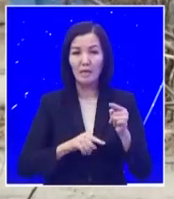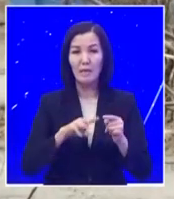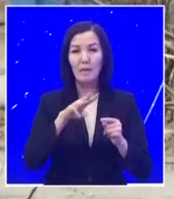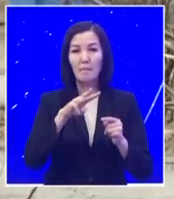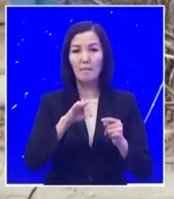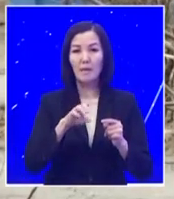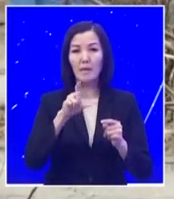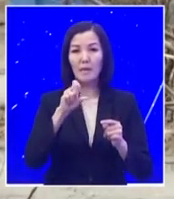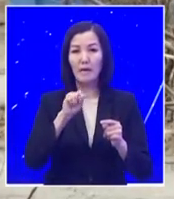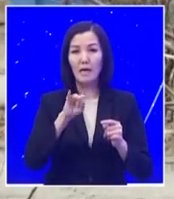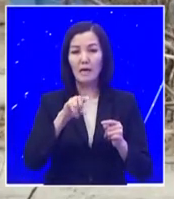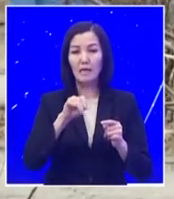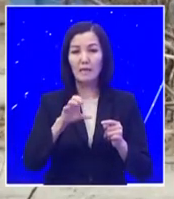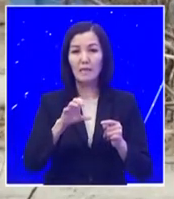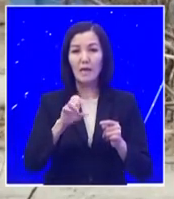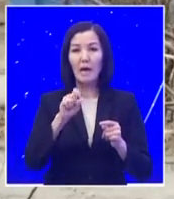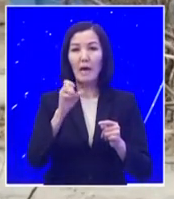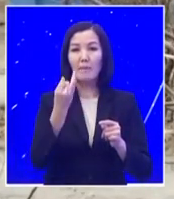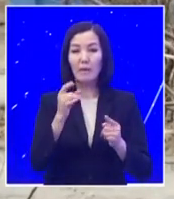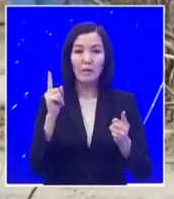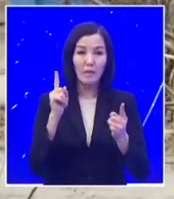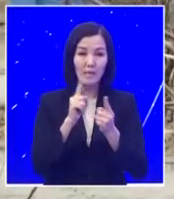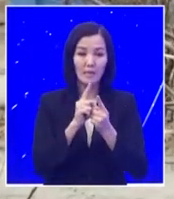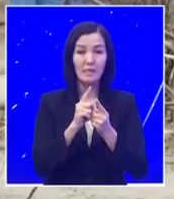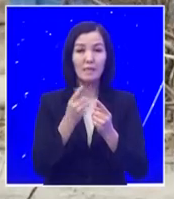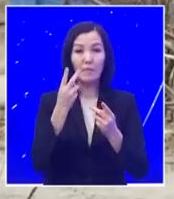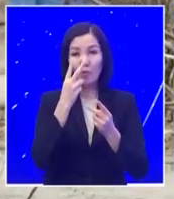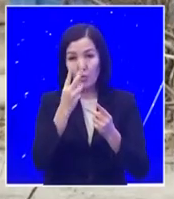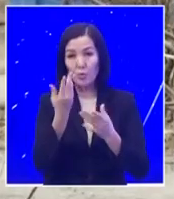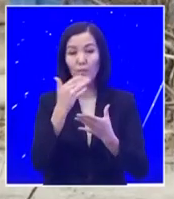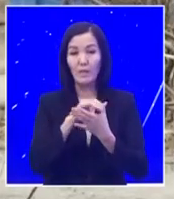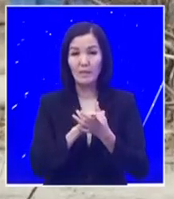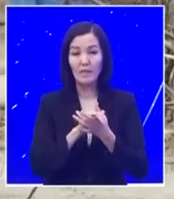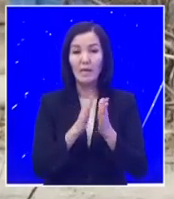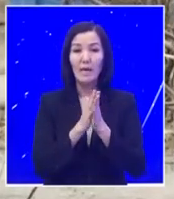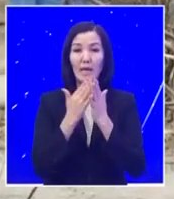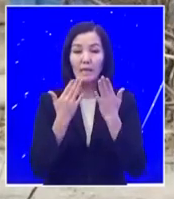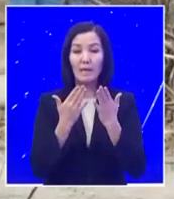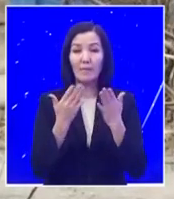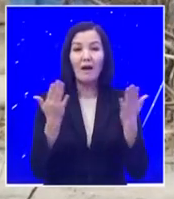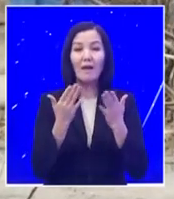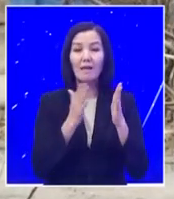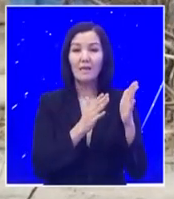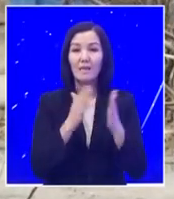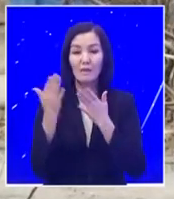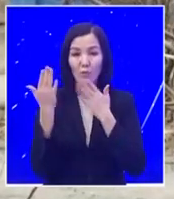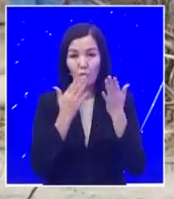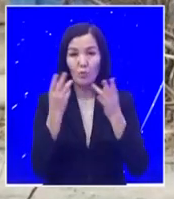Михайлстың Абайды алғаш көріп, көргеннен кейін оған жаңа кітаптарды қалай рет-ретімен